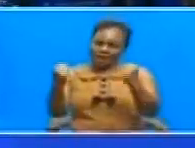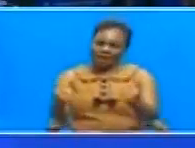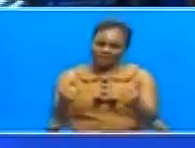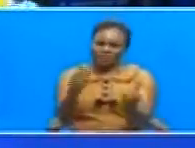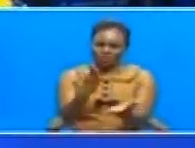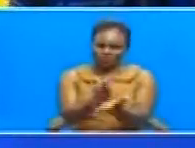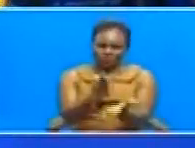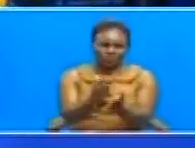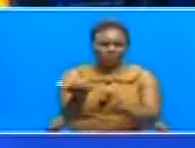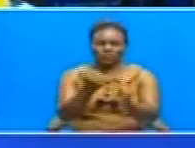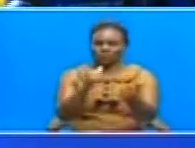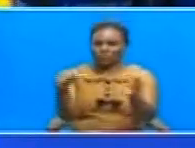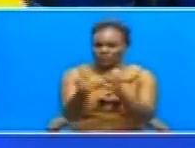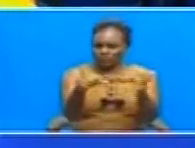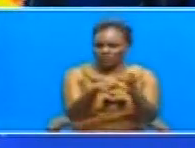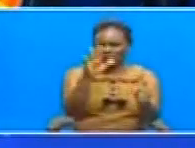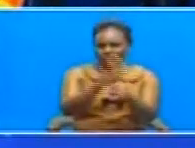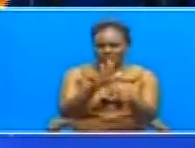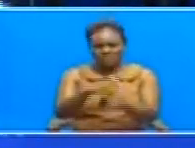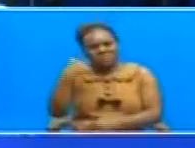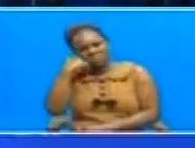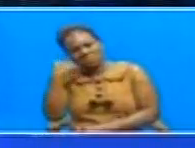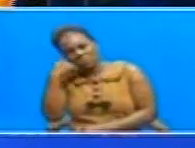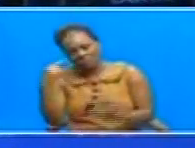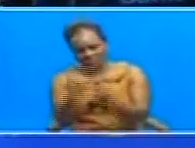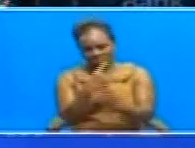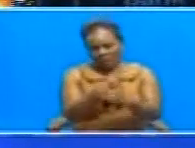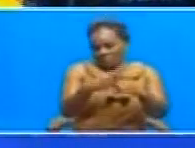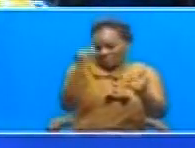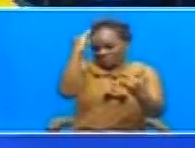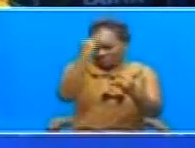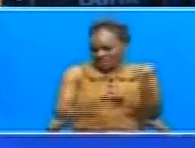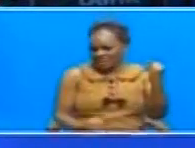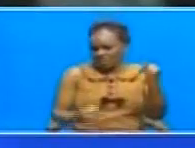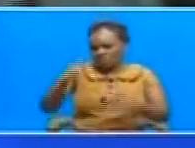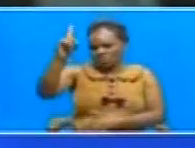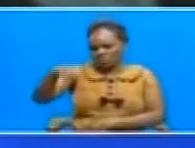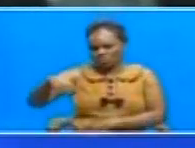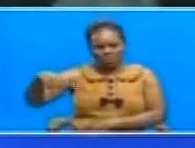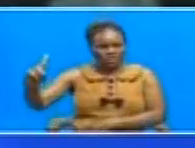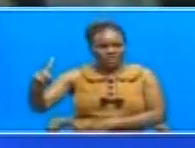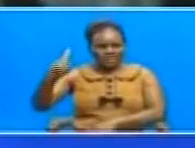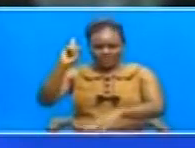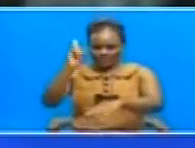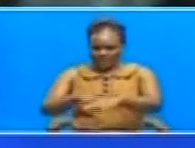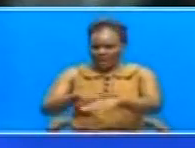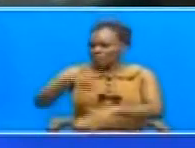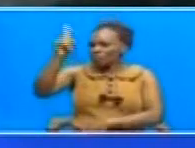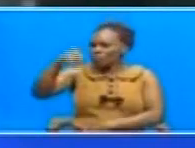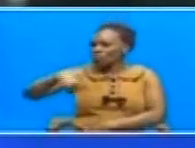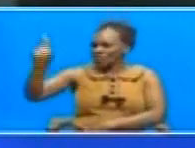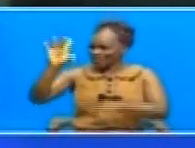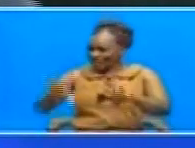tough, mashida mingi, maugonjwa, lakini at long last we made it. That point when we beat